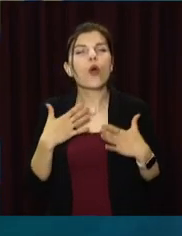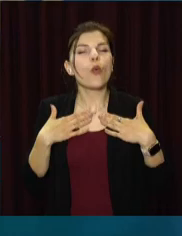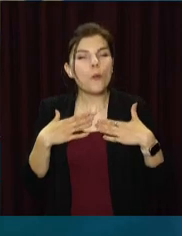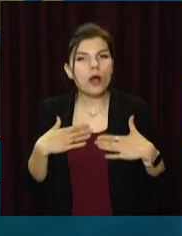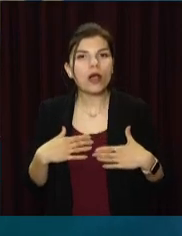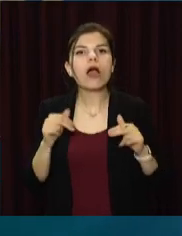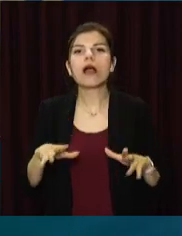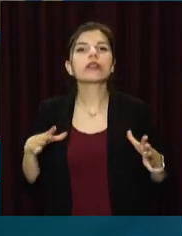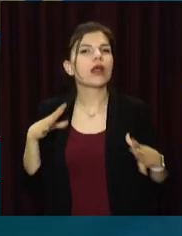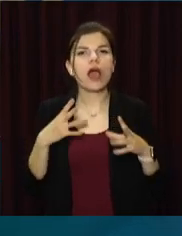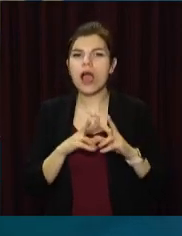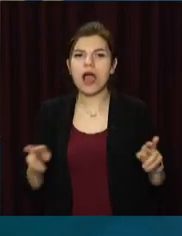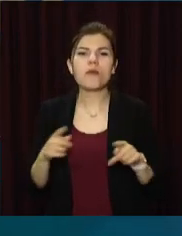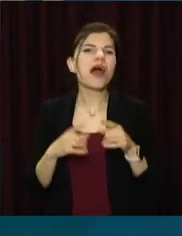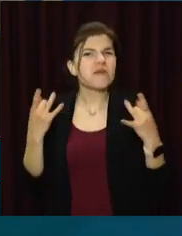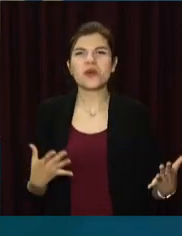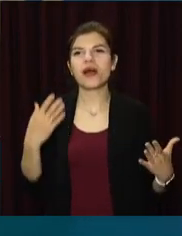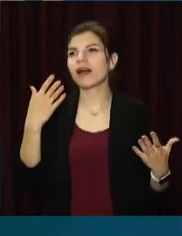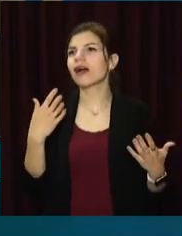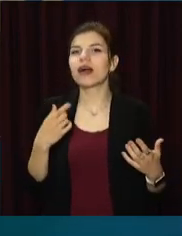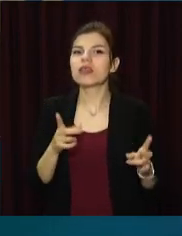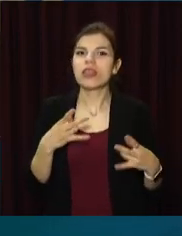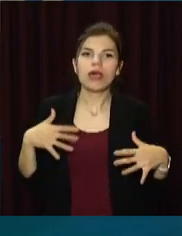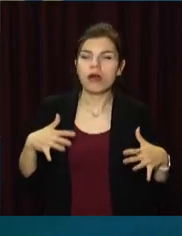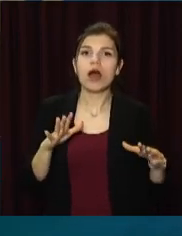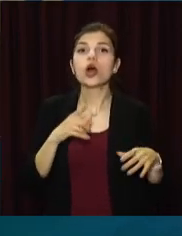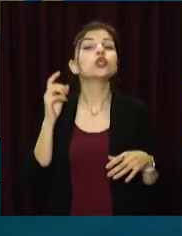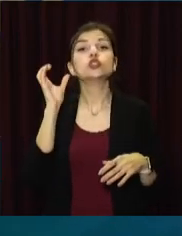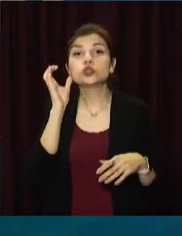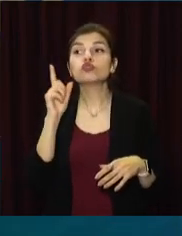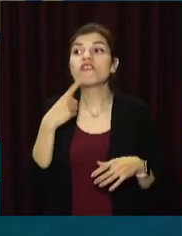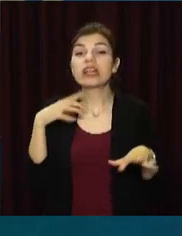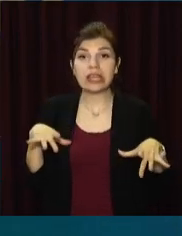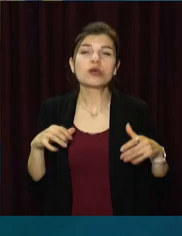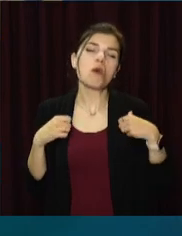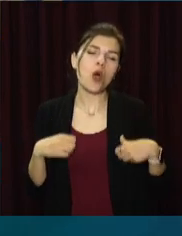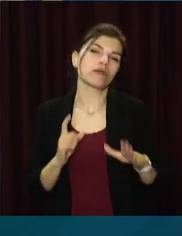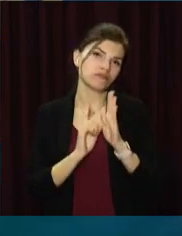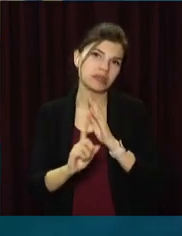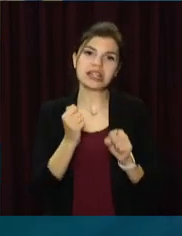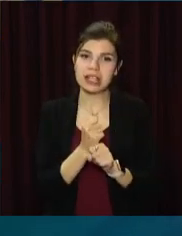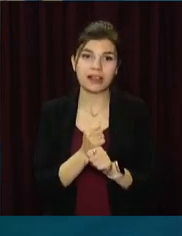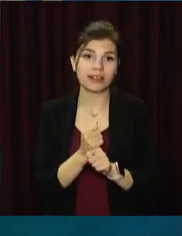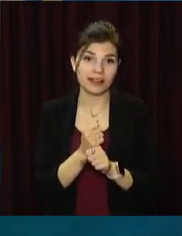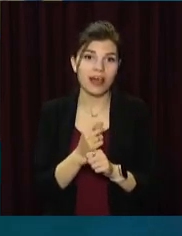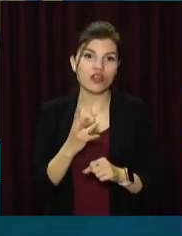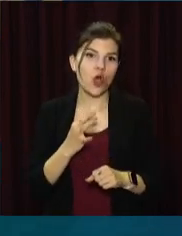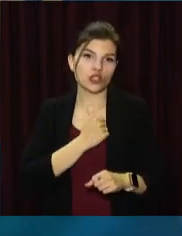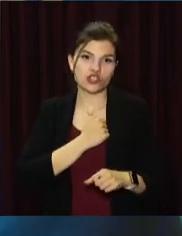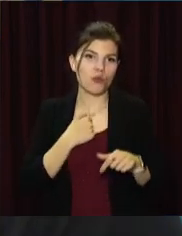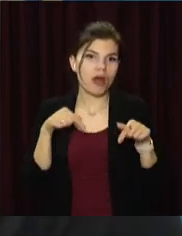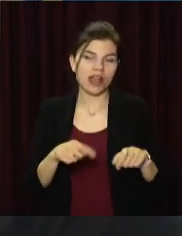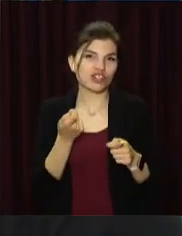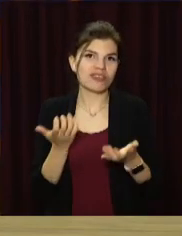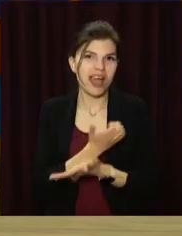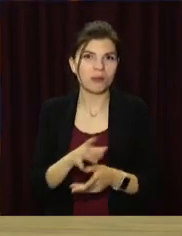і робити, як на тренировці. Це як проходка. Ти просто слухаєш, що тебе робить тренер, і спокійно виходиш і робиш. Але, к сожалению, на цих соревнованнях у мене